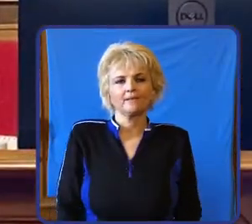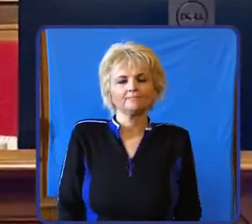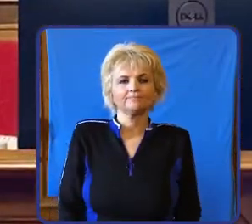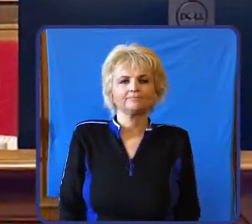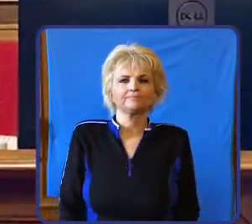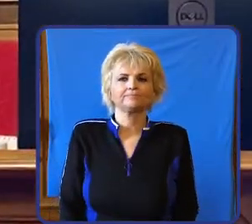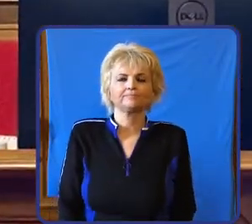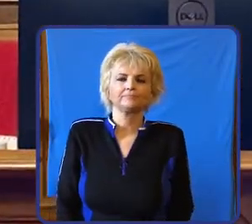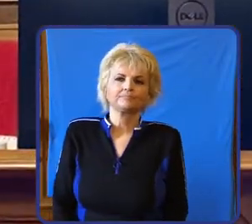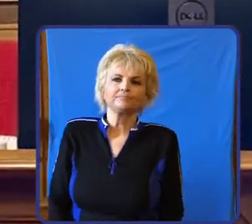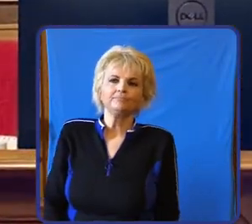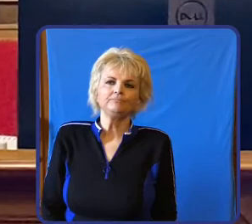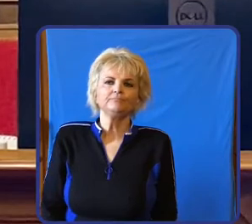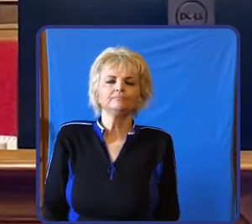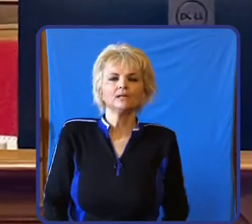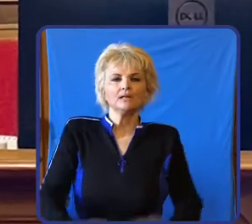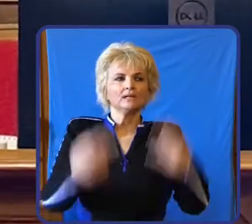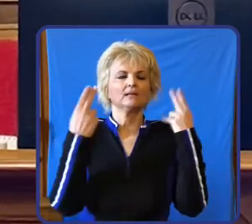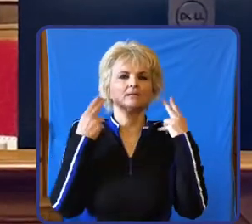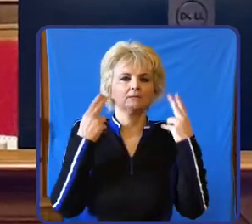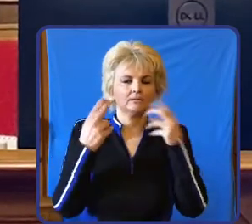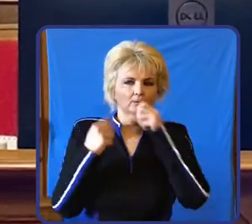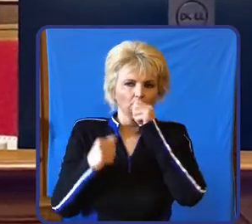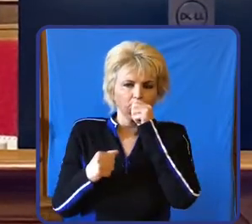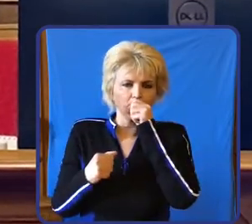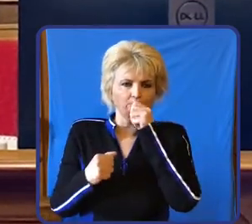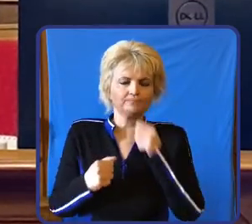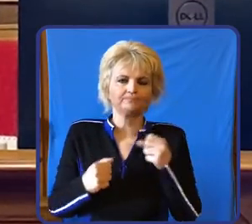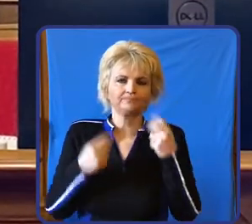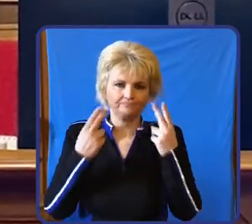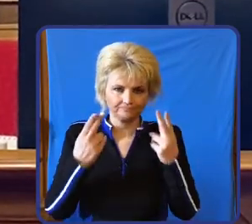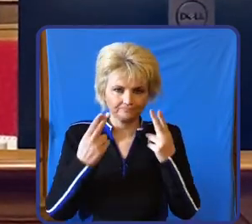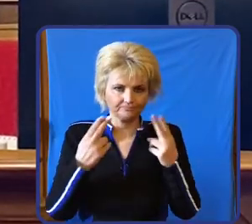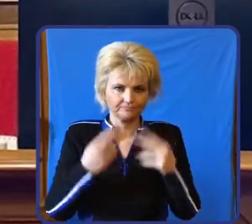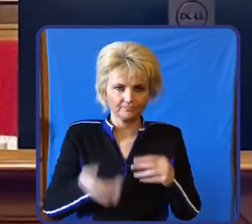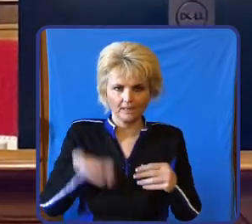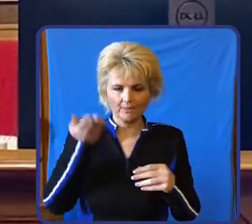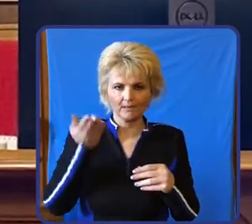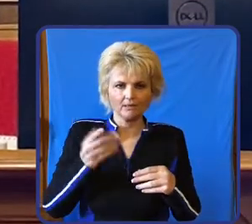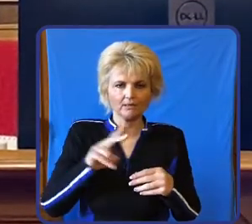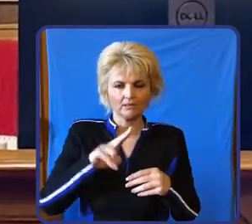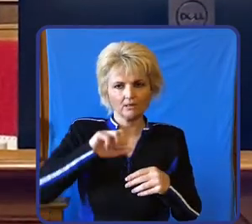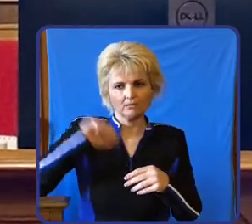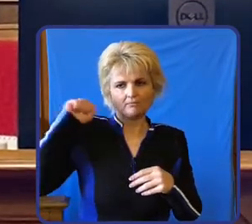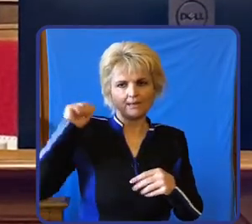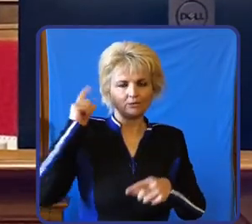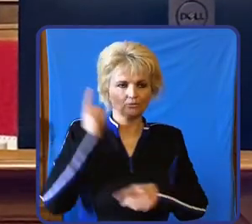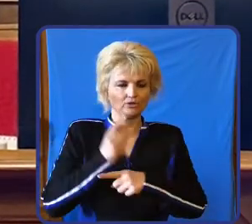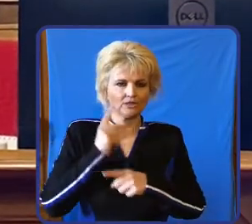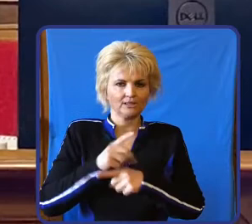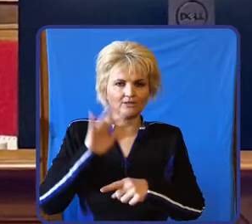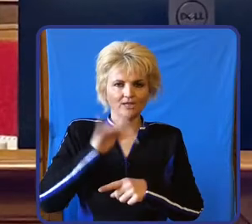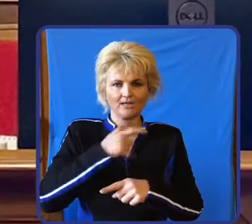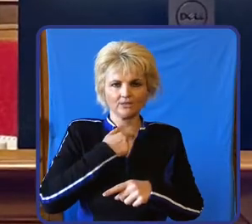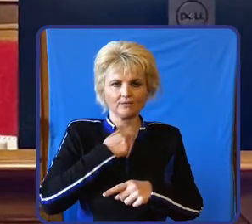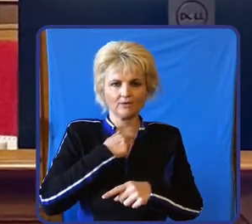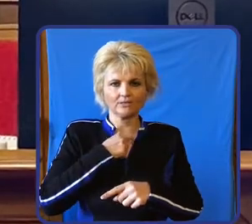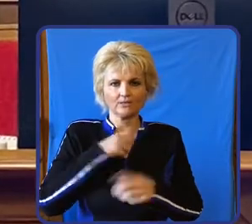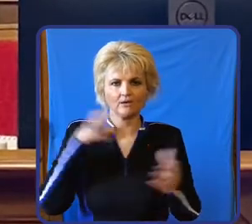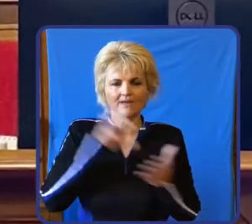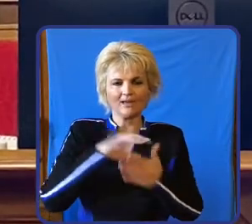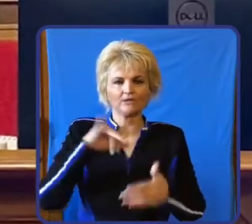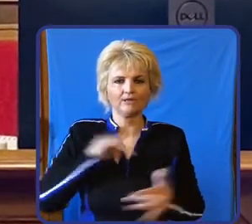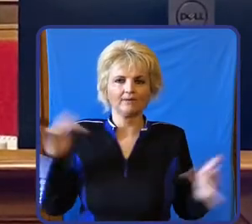szépen köszönöm. Én azt tartom a legfontosabbnak kiemelni Fejes Péter hozzászállásából, hogy aki a párt utasítására szavaz a város érdekével